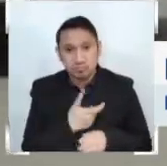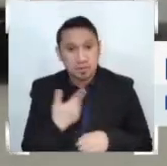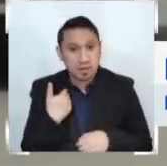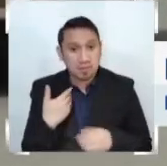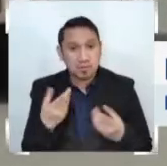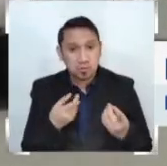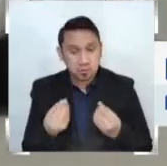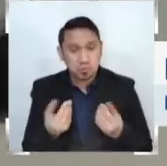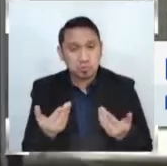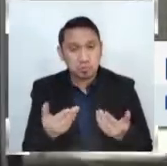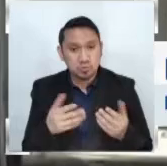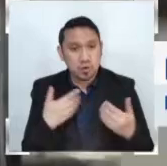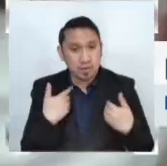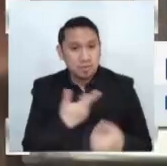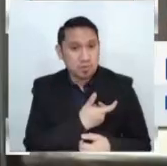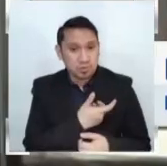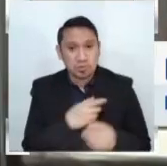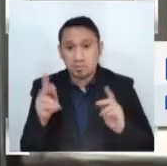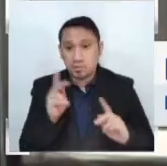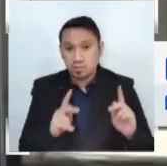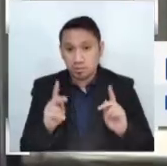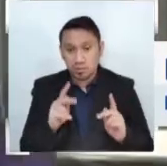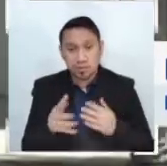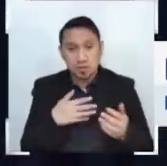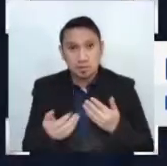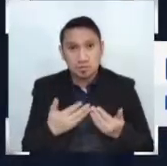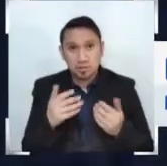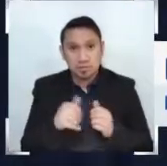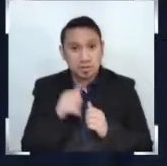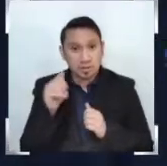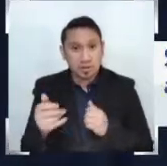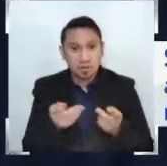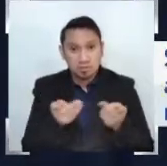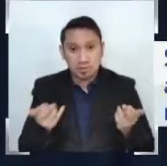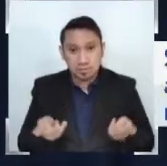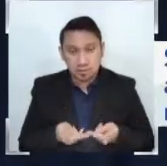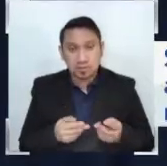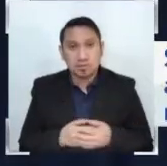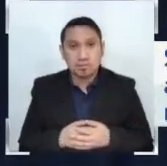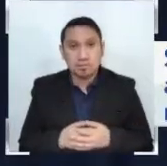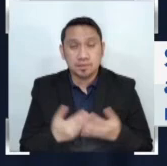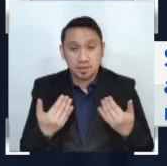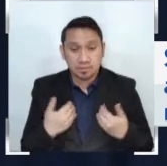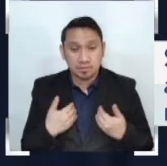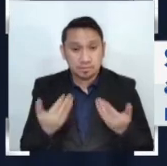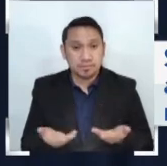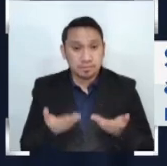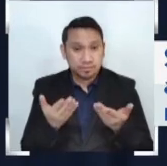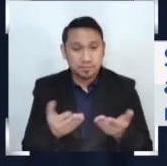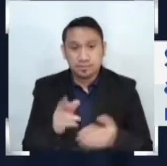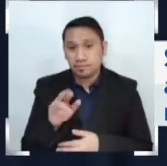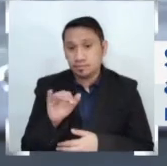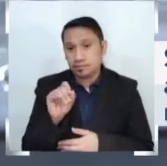para mabakunahan ang mga residente rito, maging yung mga nasa liblib na lugar. Sa gitna nito, naghain si Senadora Risa Ontiveros